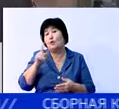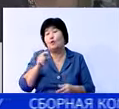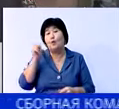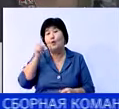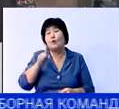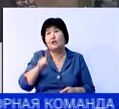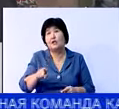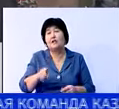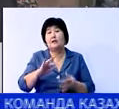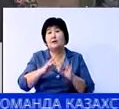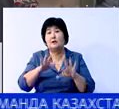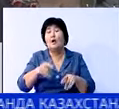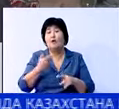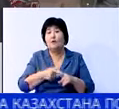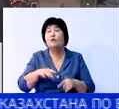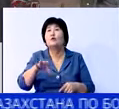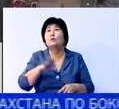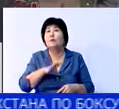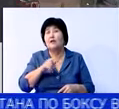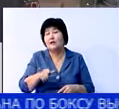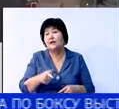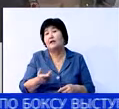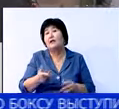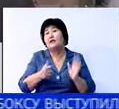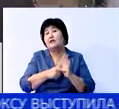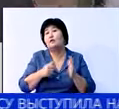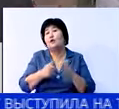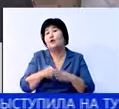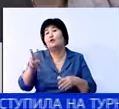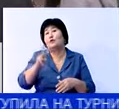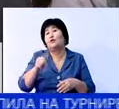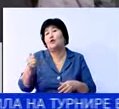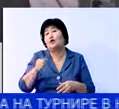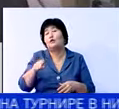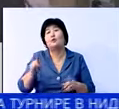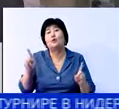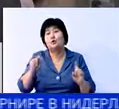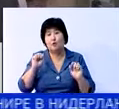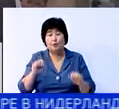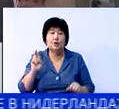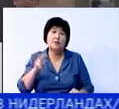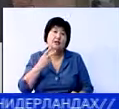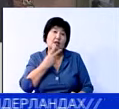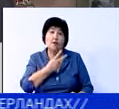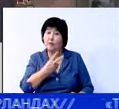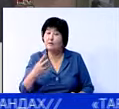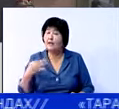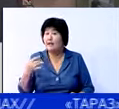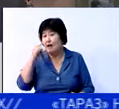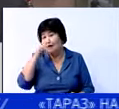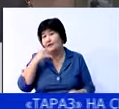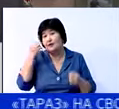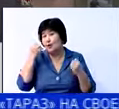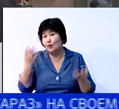узнал оповещение в интернете, то, что вот проходит с 7 до 2 часов. То, что вот можно прийти посмотреть, поинтересоваться казахской